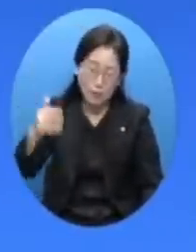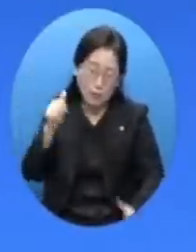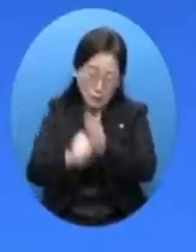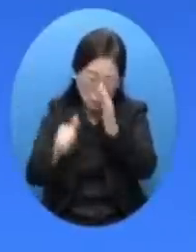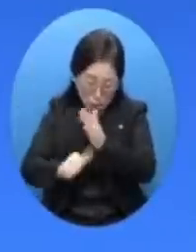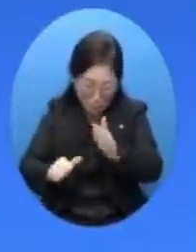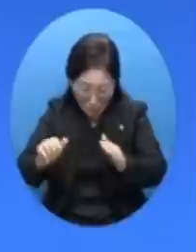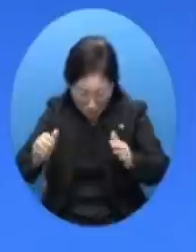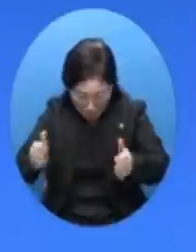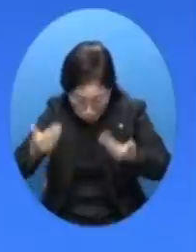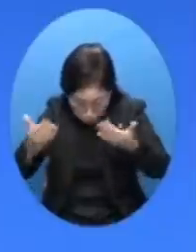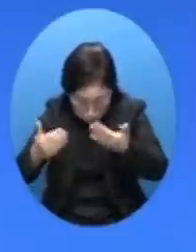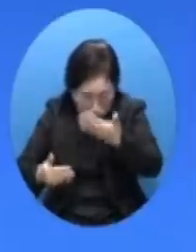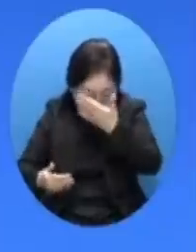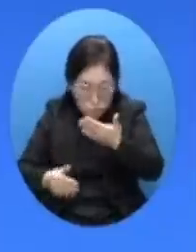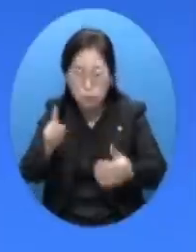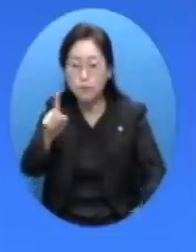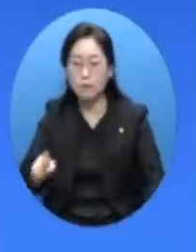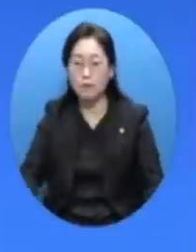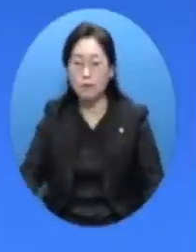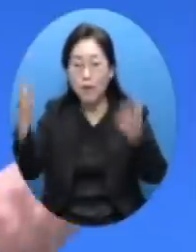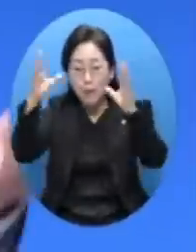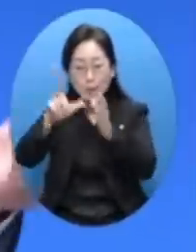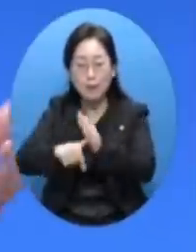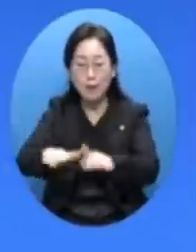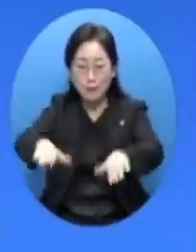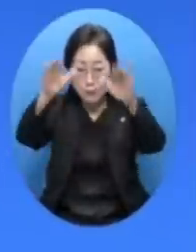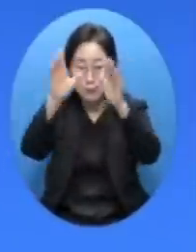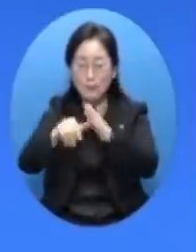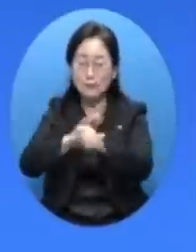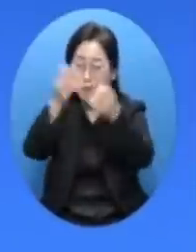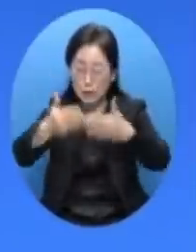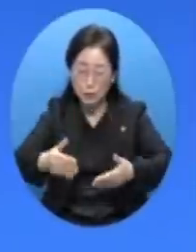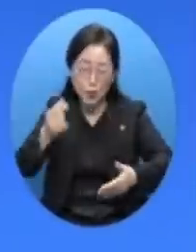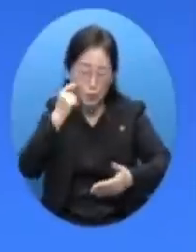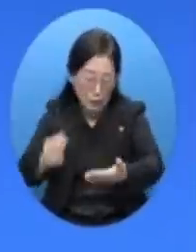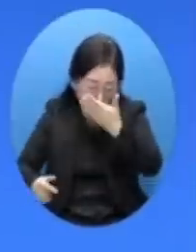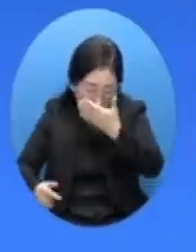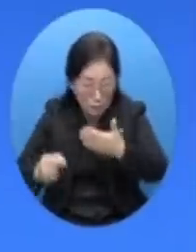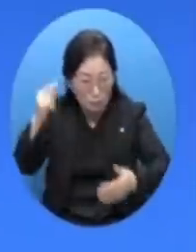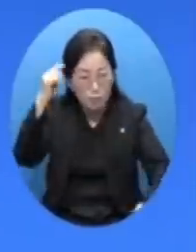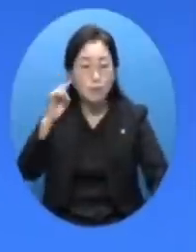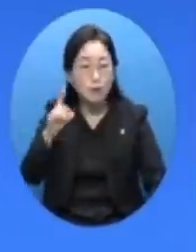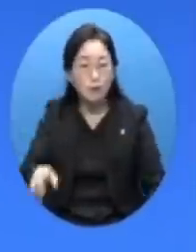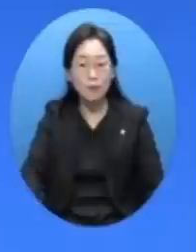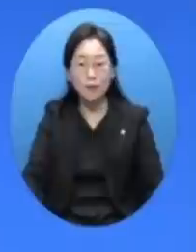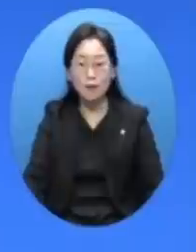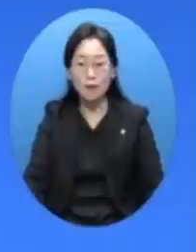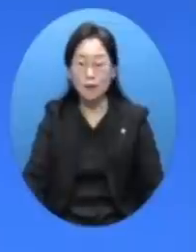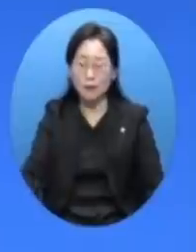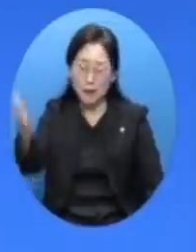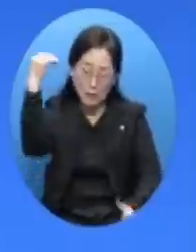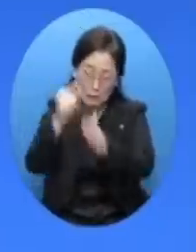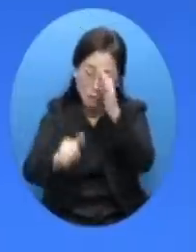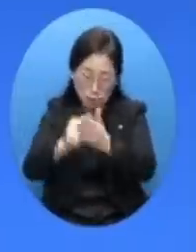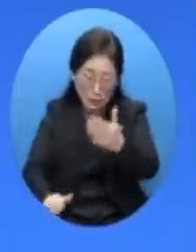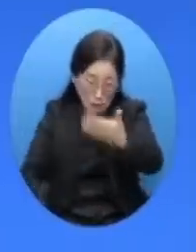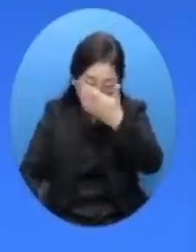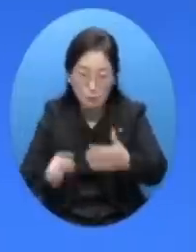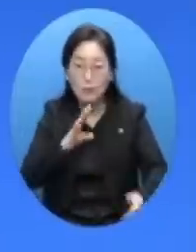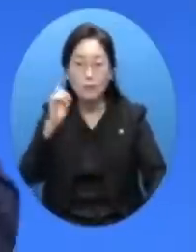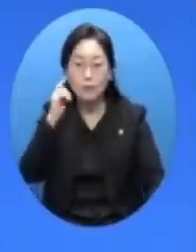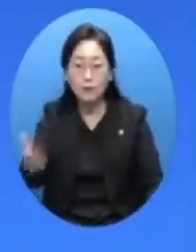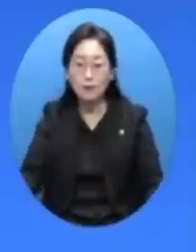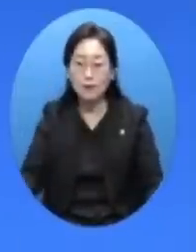들춰보고 있습니까? 밤낮 어릴 때 살할 때 사랑받지 못한 것만 들춰보고 있습니까? 밤낮 내가 사업에 실패했던 경험만 들춰보고 있습니까?